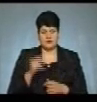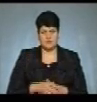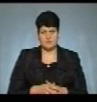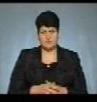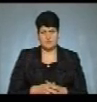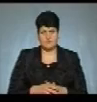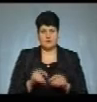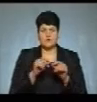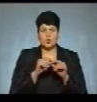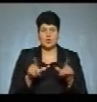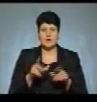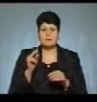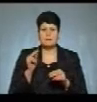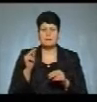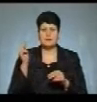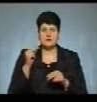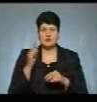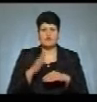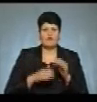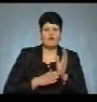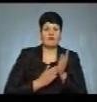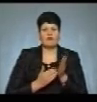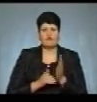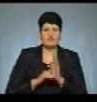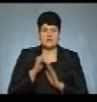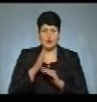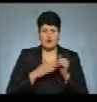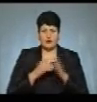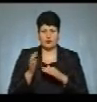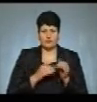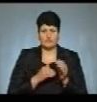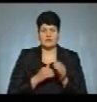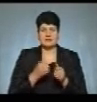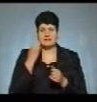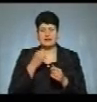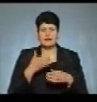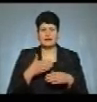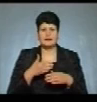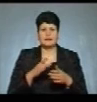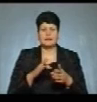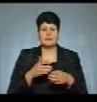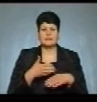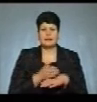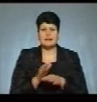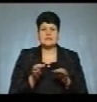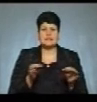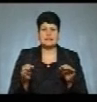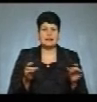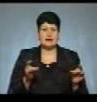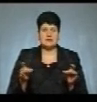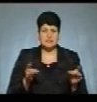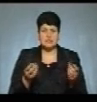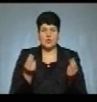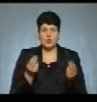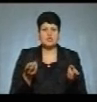В школі працюють висококваліфіковані вчителі. Завдяки децентралізації, що гроші